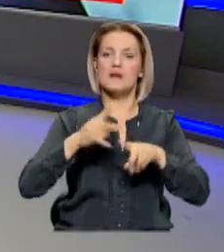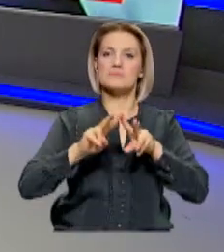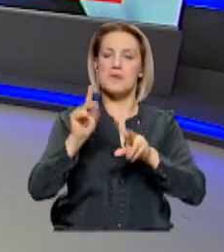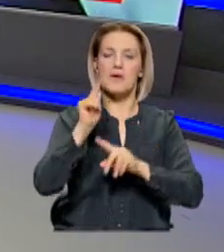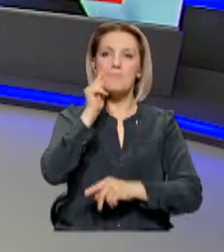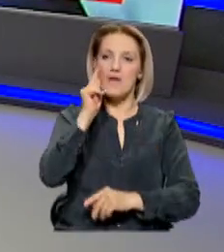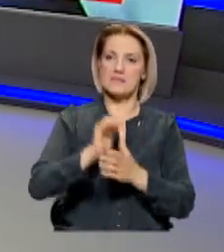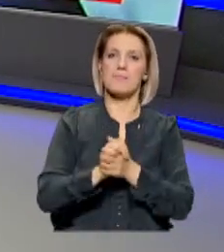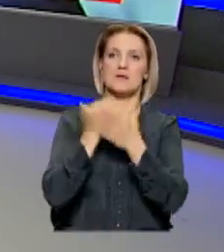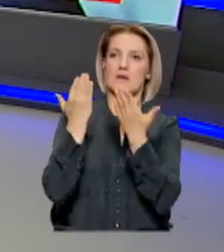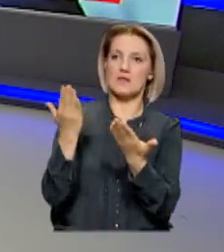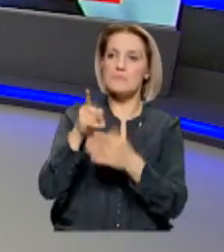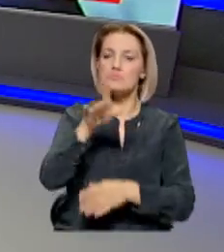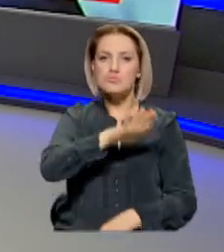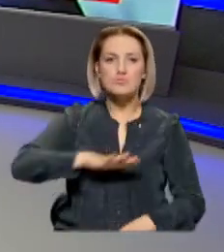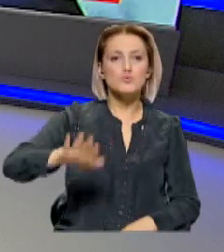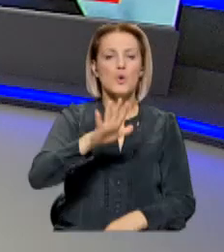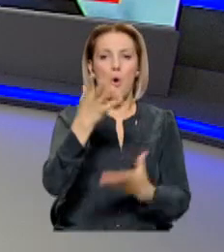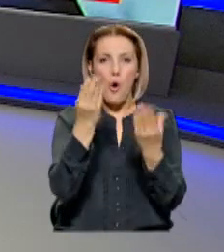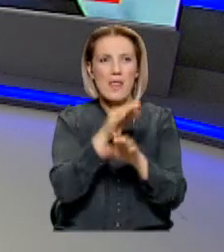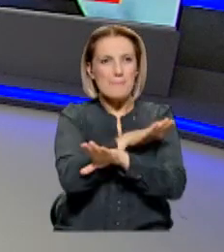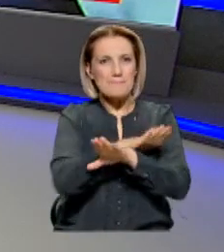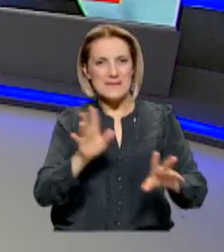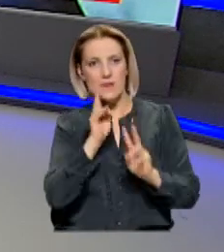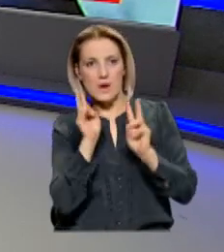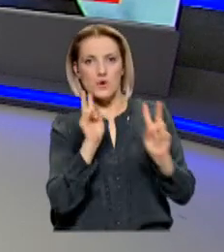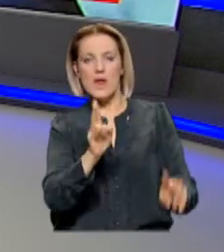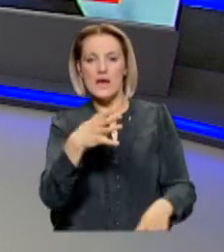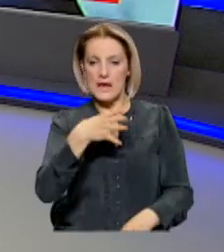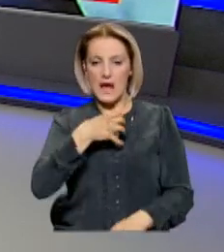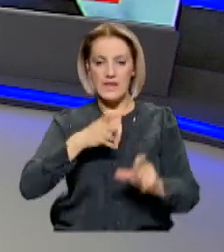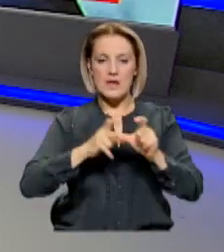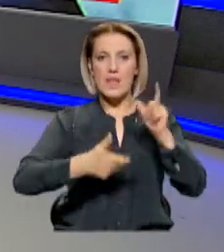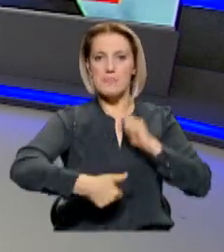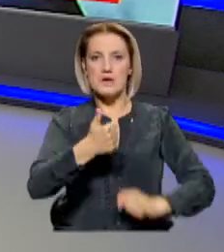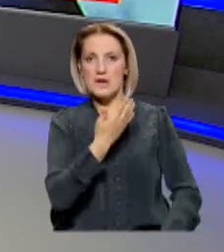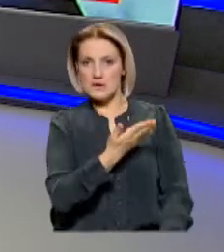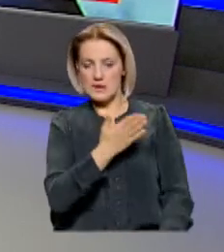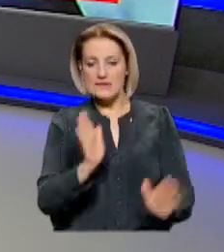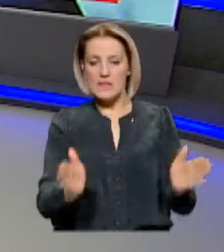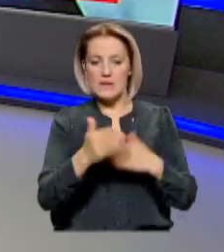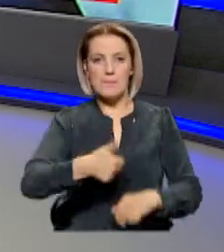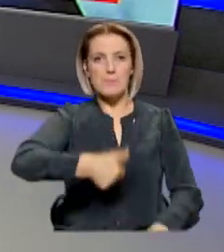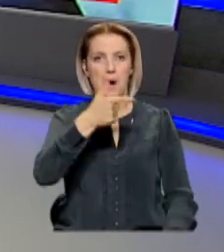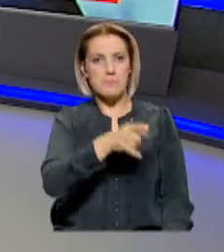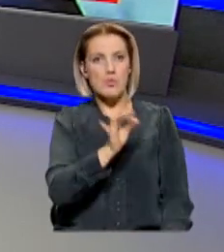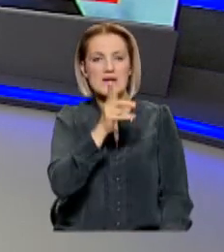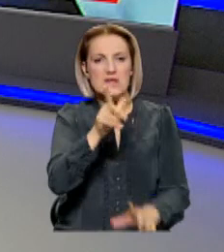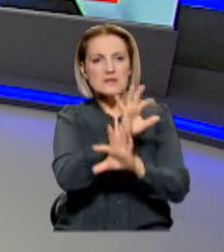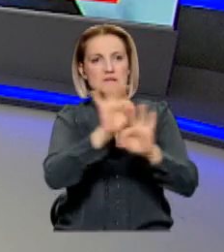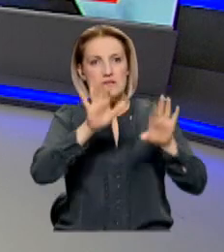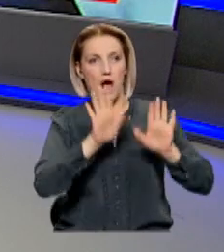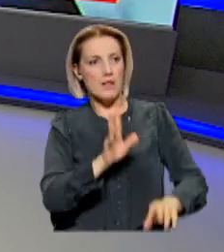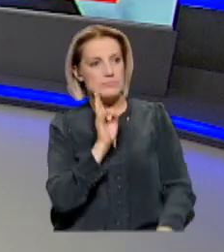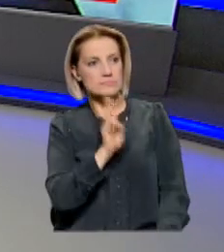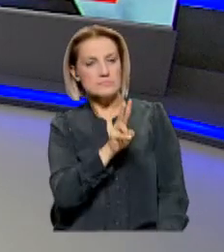tebrik ediyoruz Tüm bu olan Bitene rağmen kendi Genel Başkanı sendika ya Bu kadar sessiz